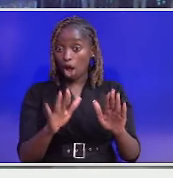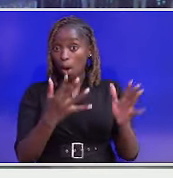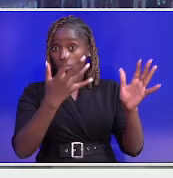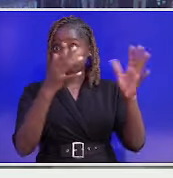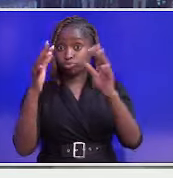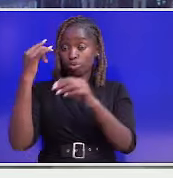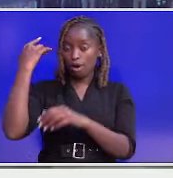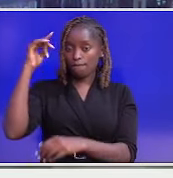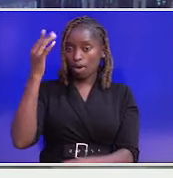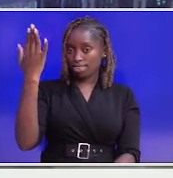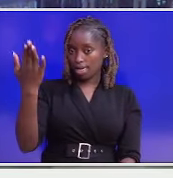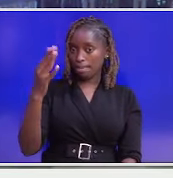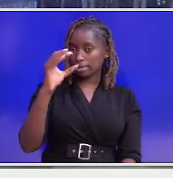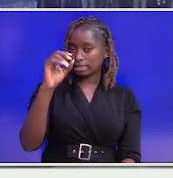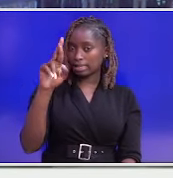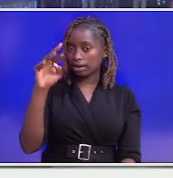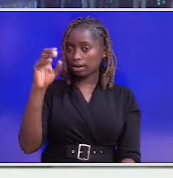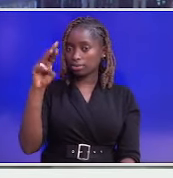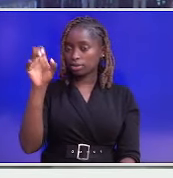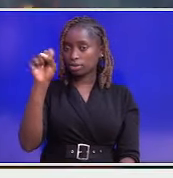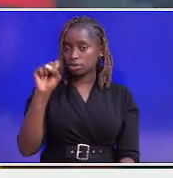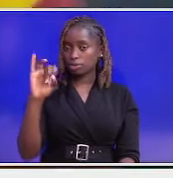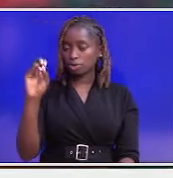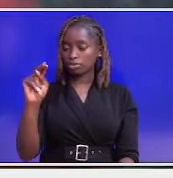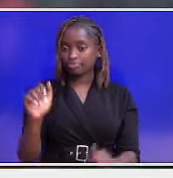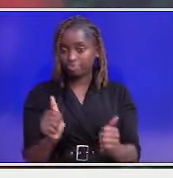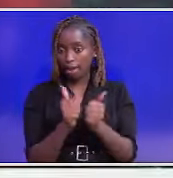tohara ya Bukusu hutekelezwa.